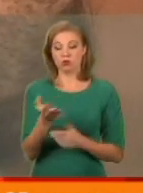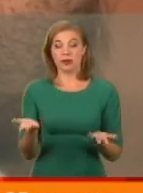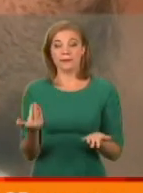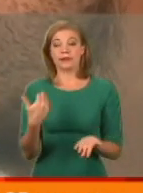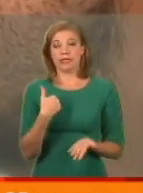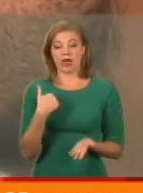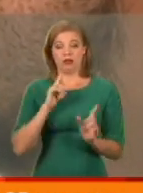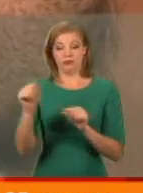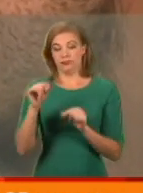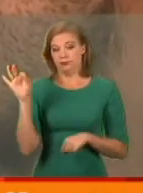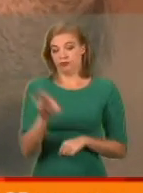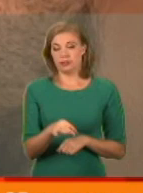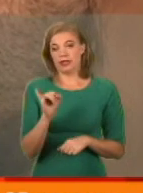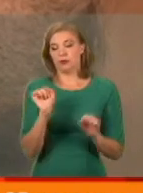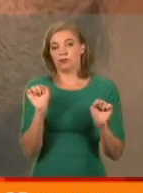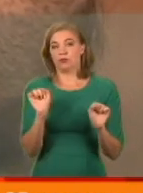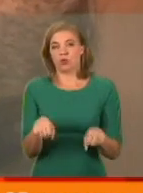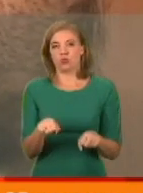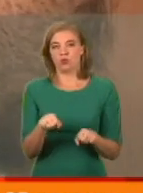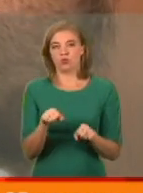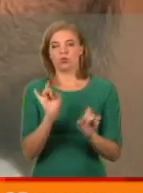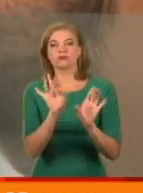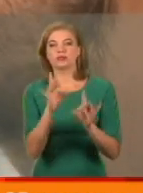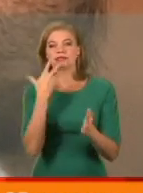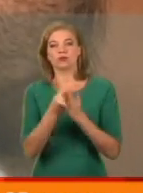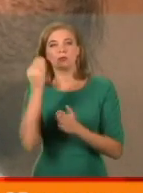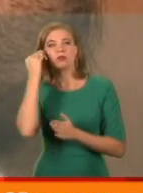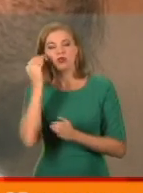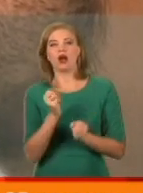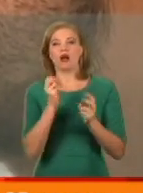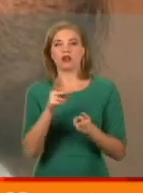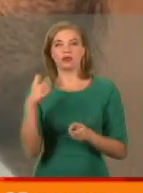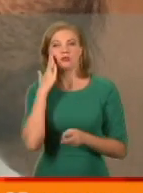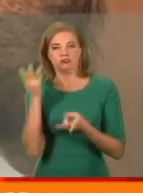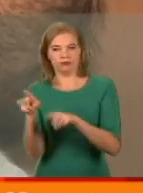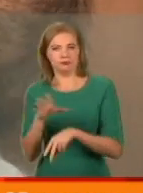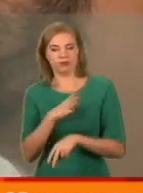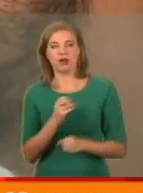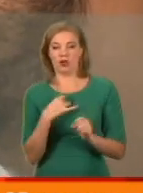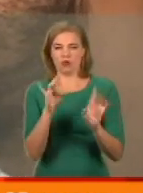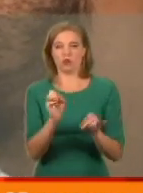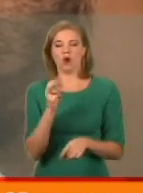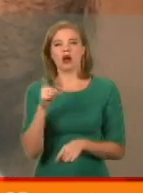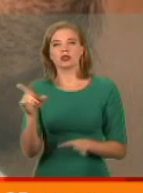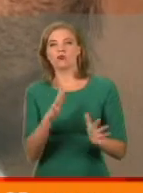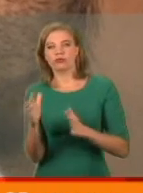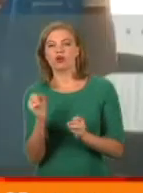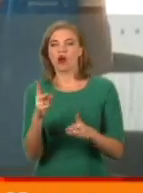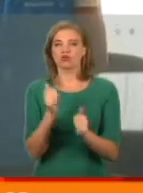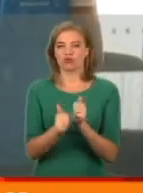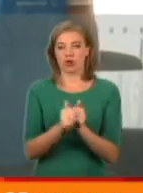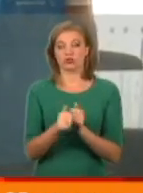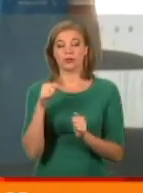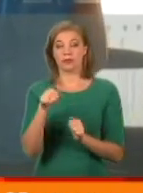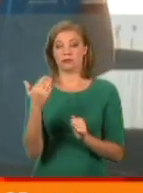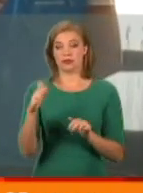я буваю там регулярно і можу вам поділитися впечатленнями, ночую там періодично. Що там відбувається, як часто там відбуваються обстріли і так далі.